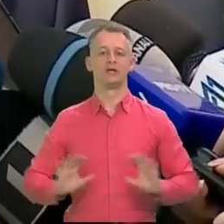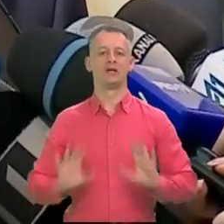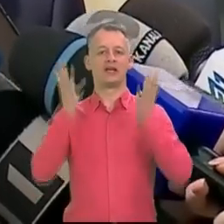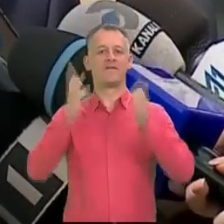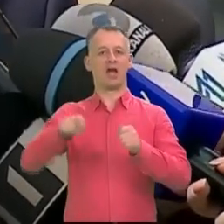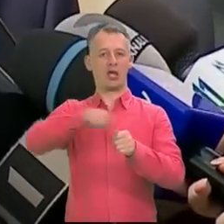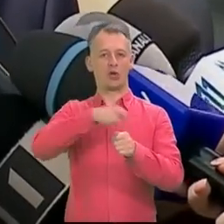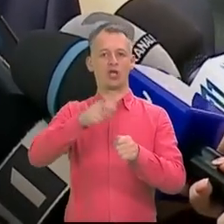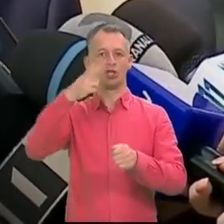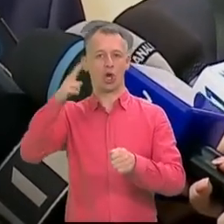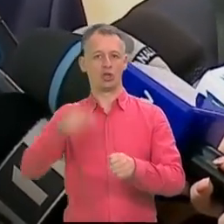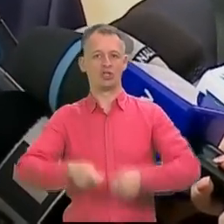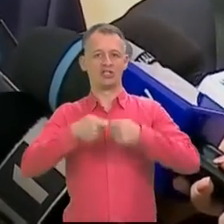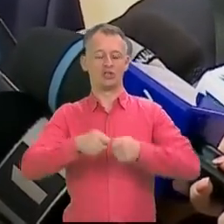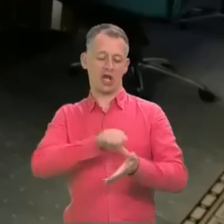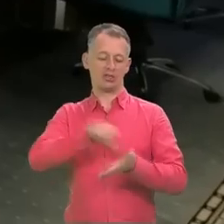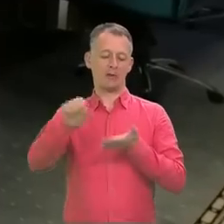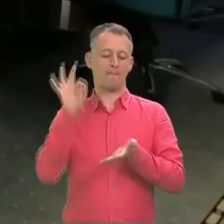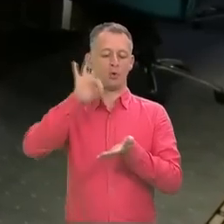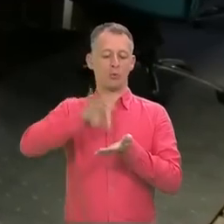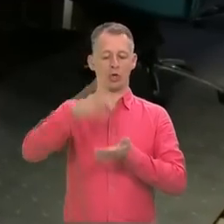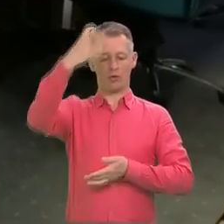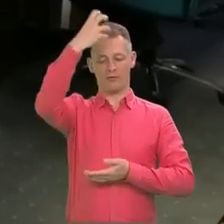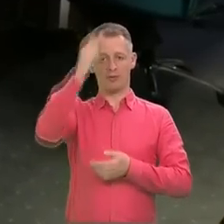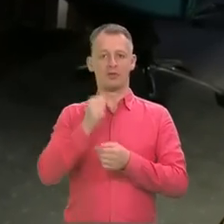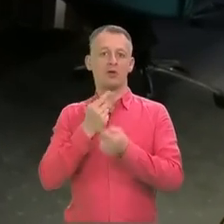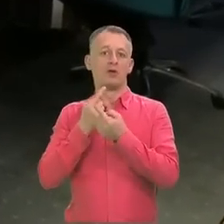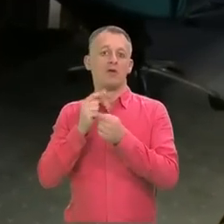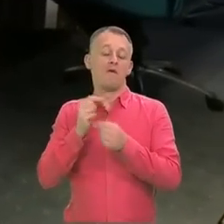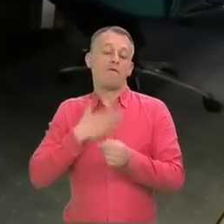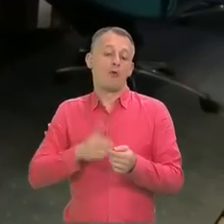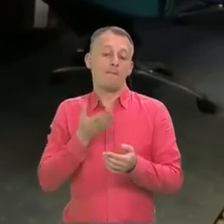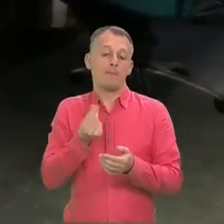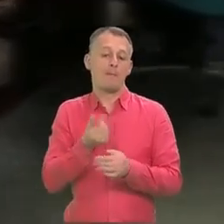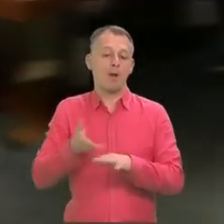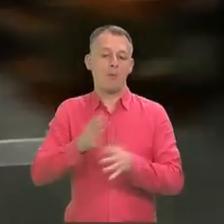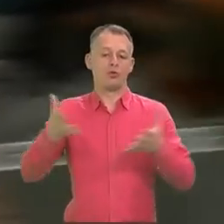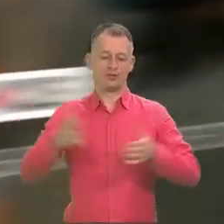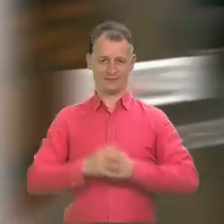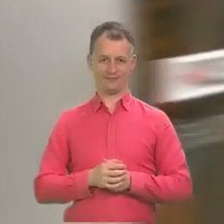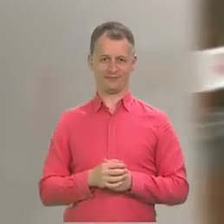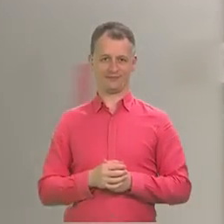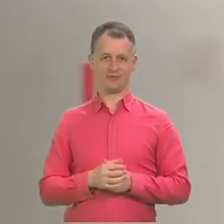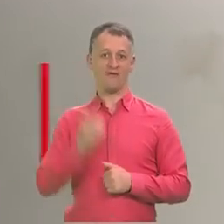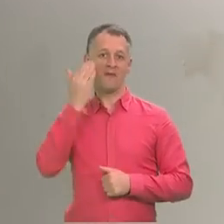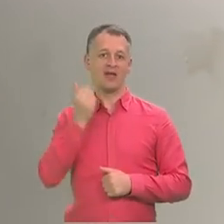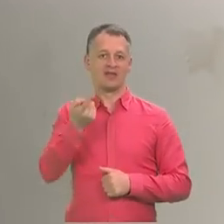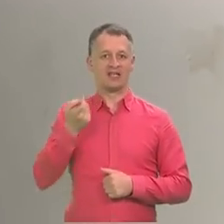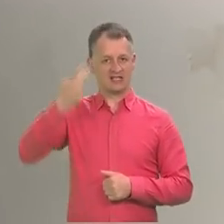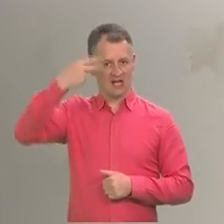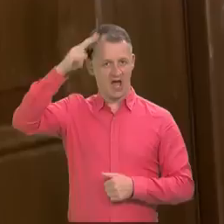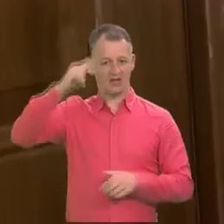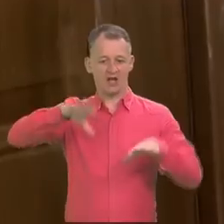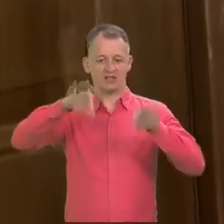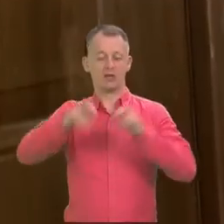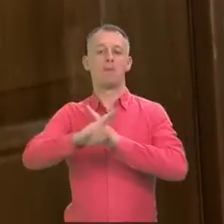Greva în educație continuă, sindicaliștii au respins propunerea guvernului, vorba în mai mulți. O femeie din Slatina a fost